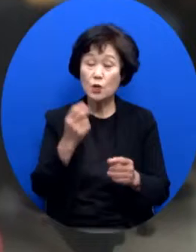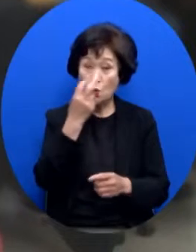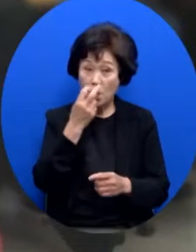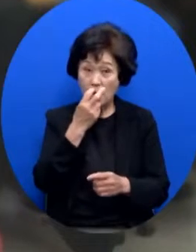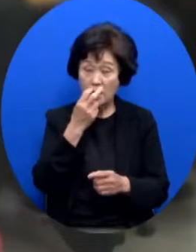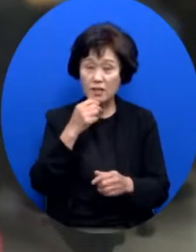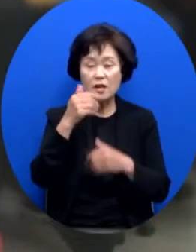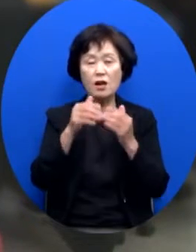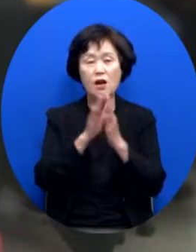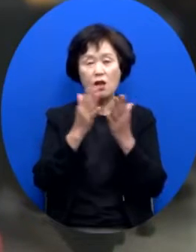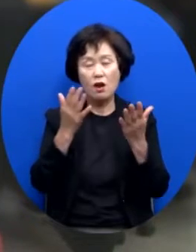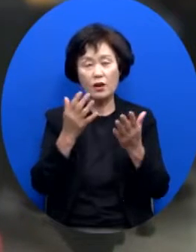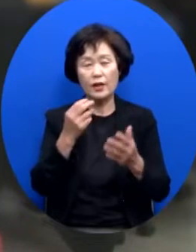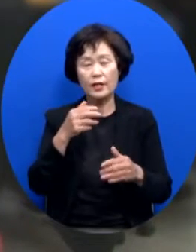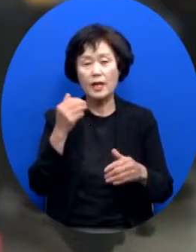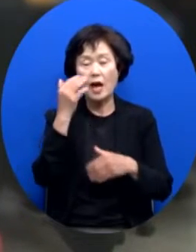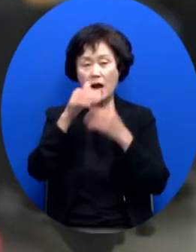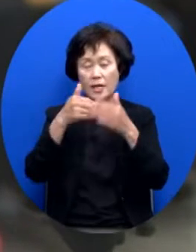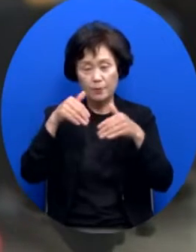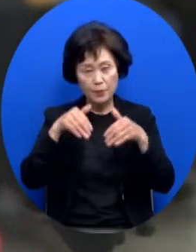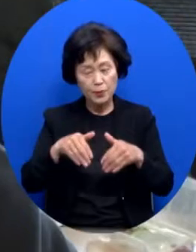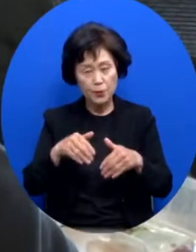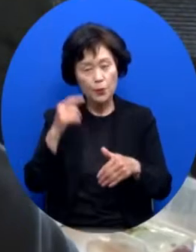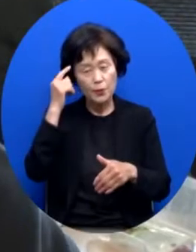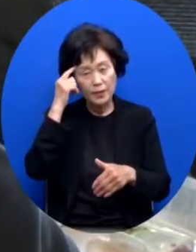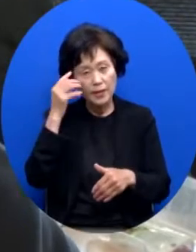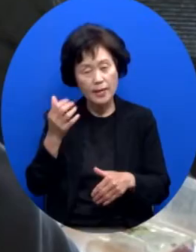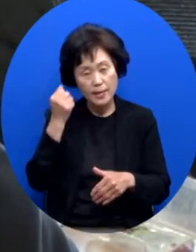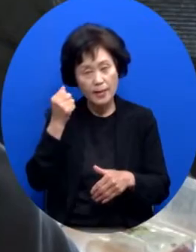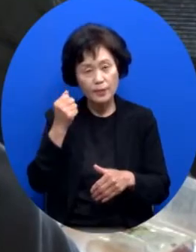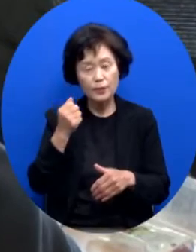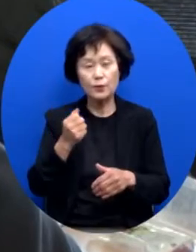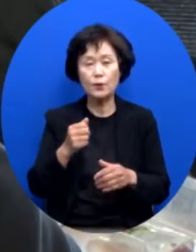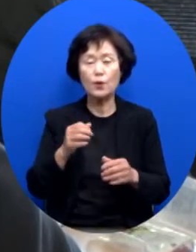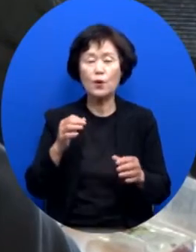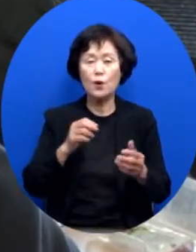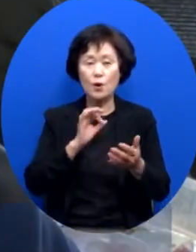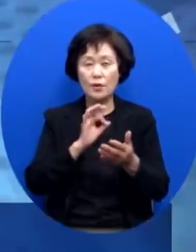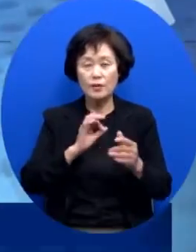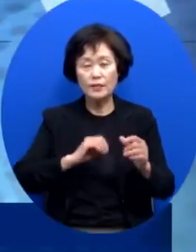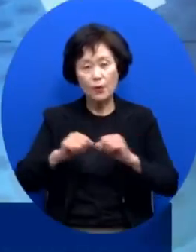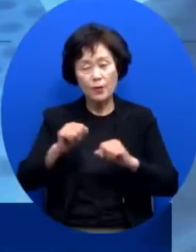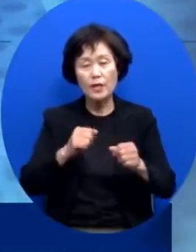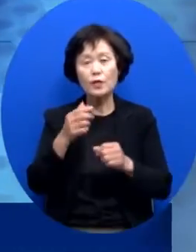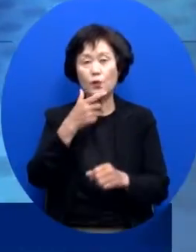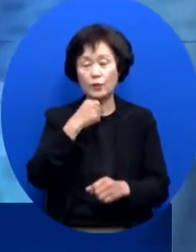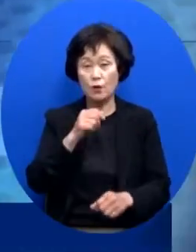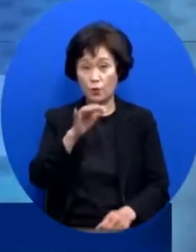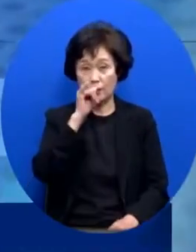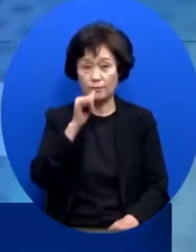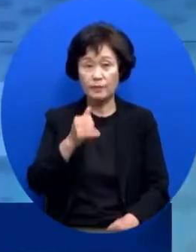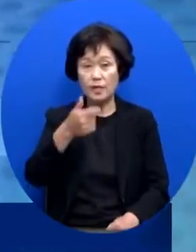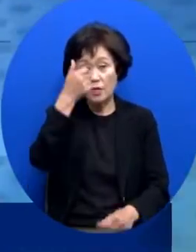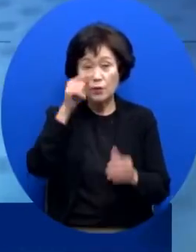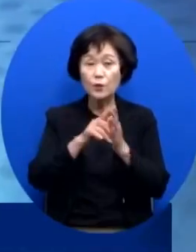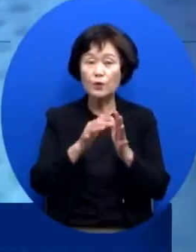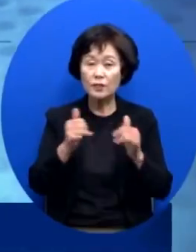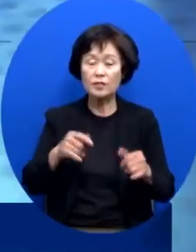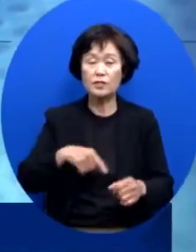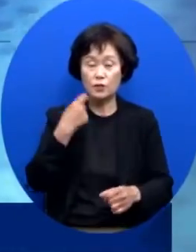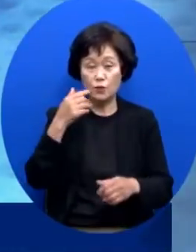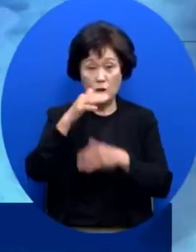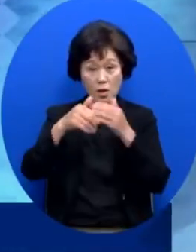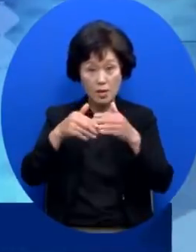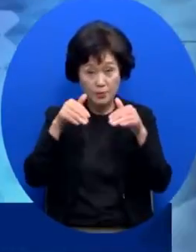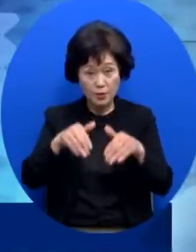점수 늘 회복해야 한다는 근본적인 접근을 요구하기도 했습니다 오케이독 청년은 스스로 창 책이라는 것을 기억하면 좋겠습니다